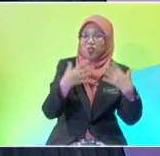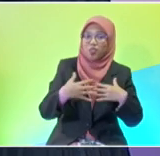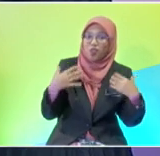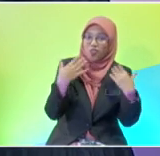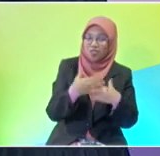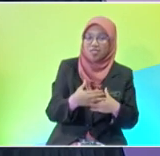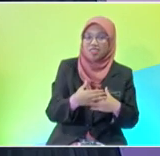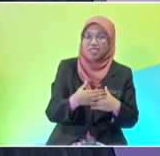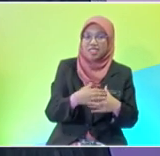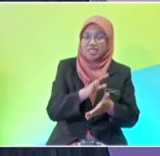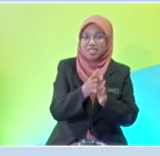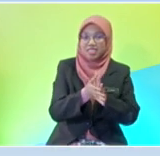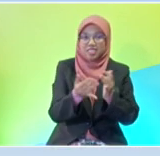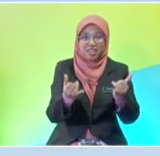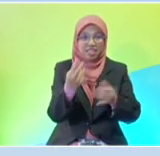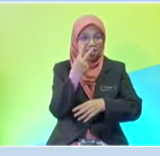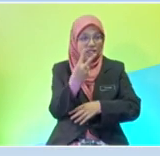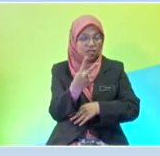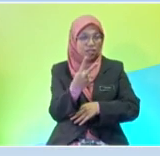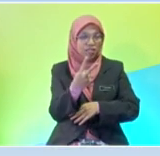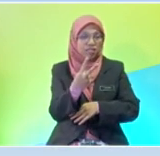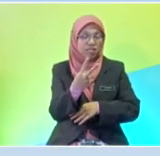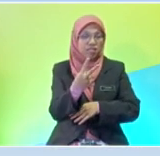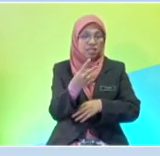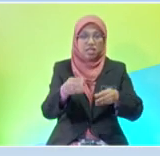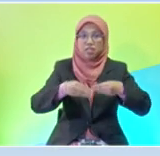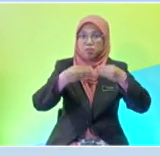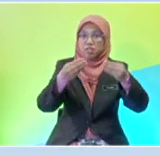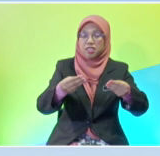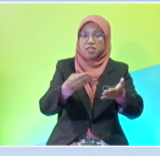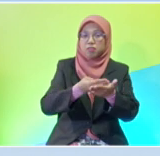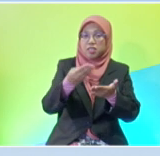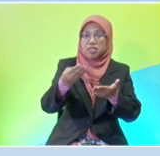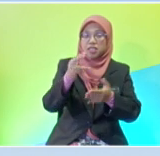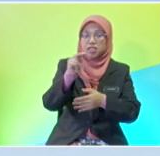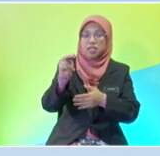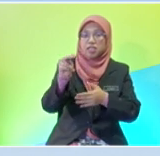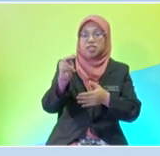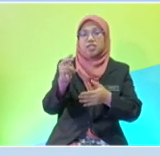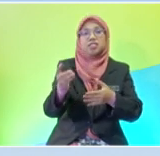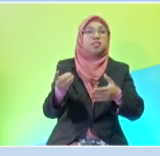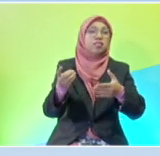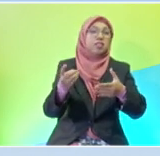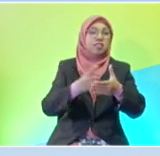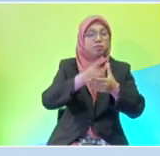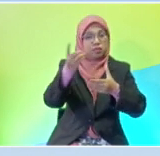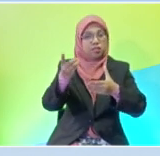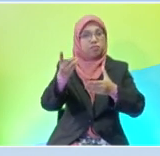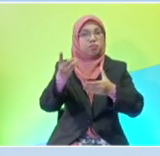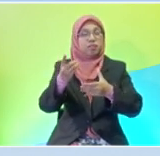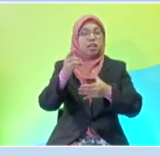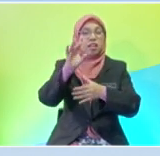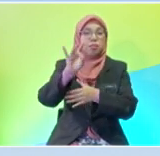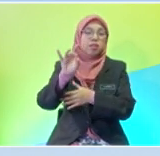di sini kita tengok diberikan kita belian baby 89383 jualan